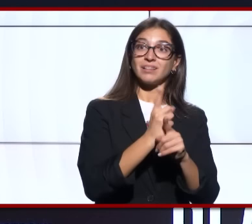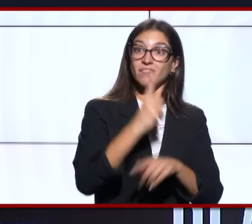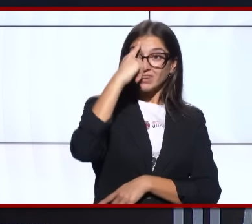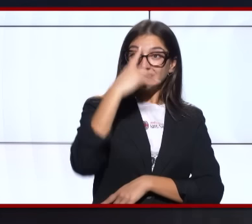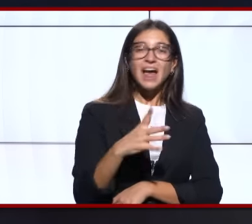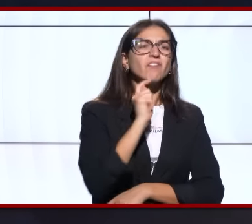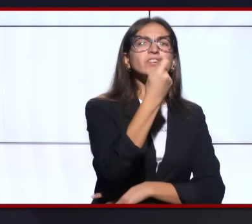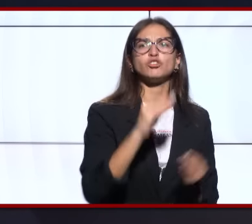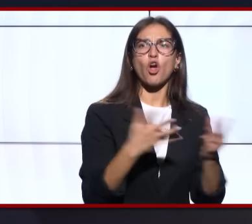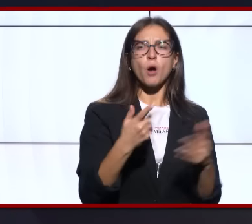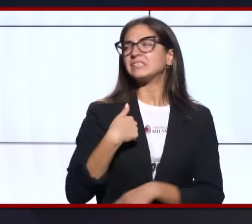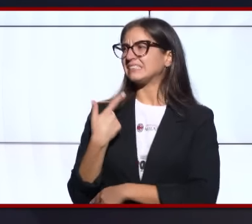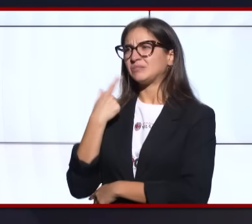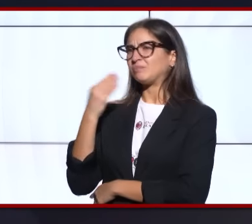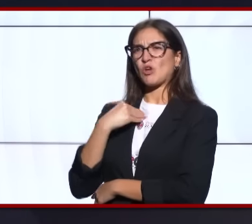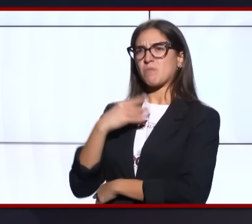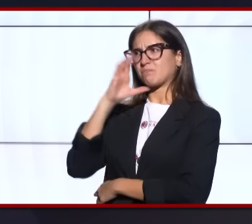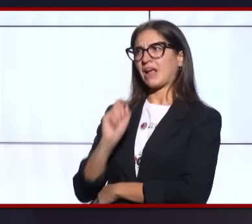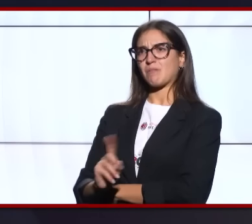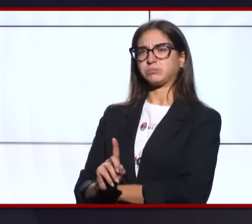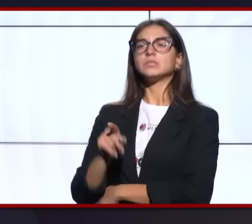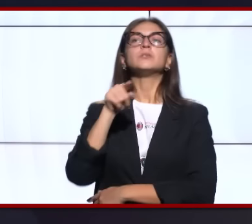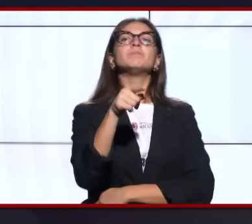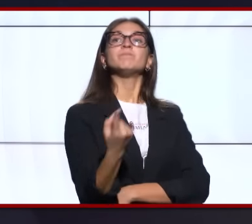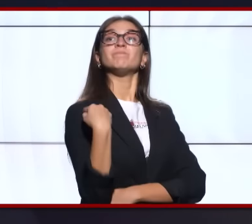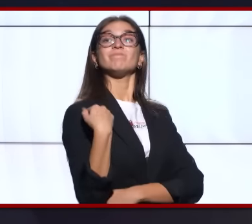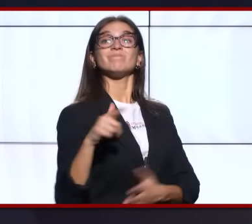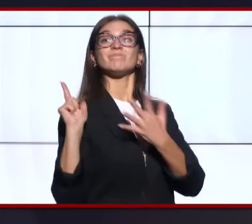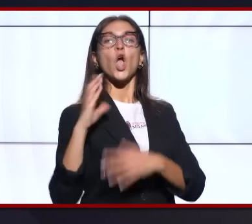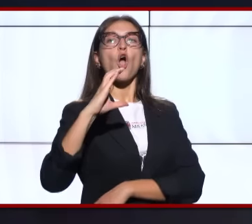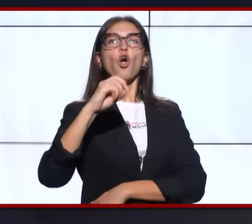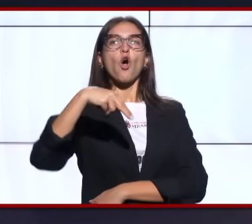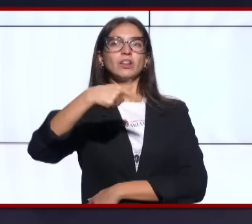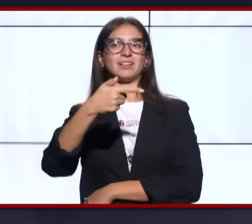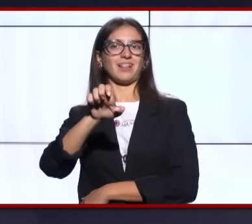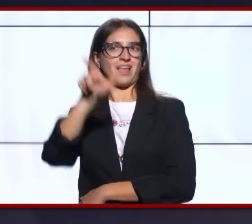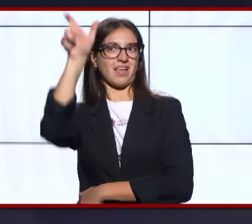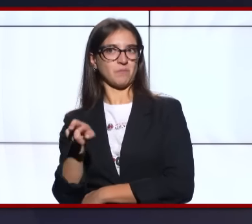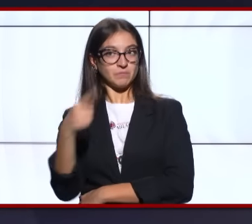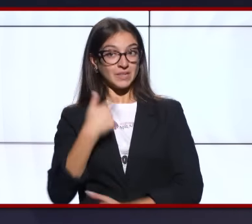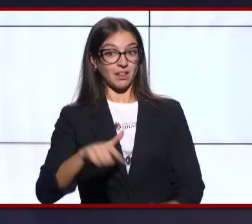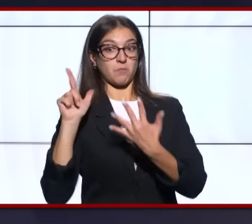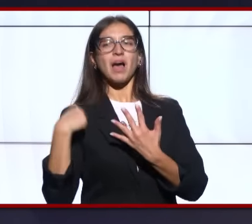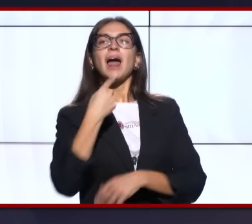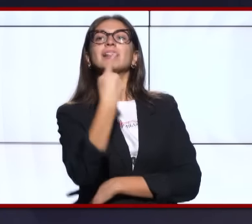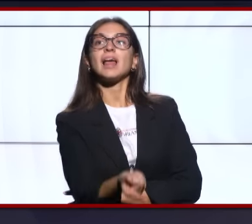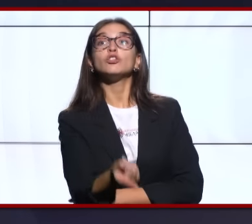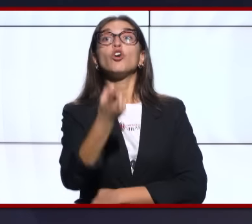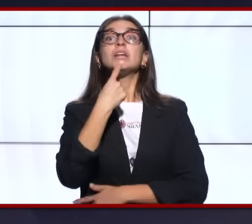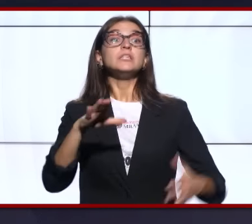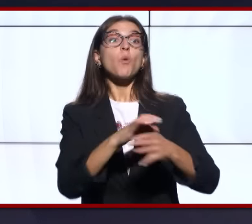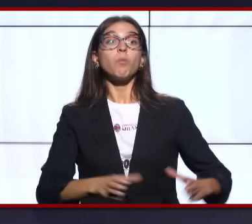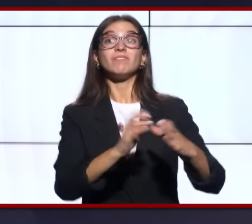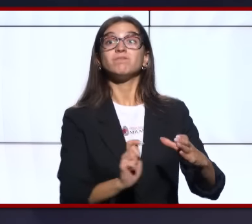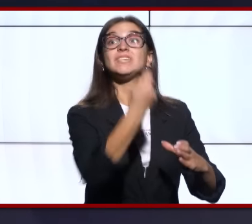dentro non ho capito bene le domande Conte ha detto settimana scorsa Sì sì Conte Conte che chi chi ha vinto sa cosa